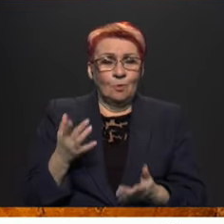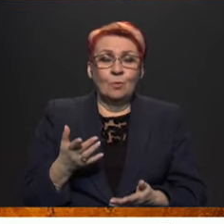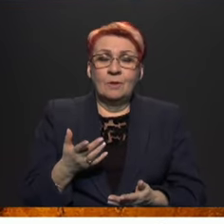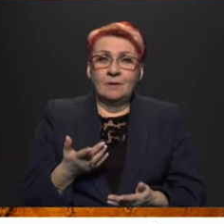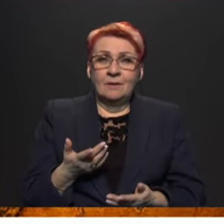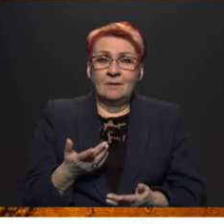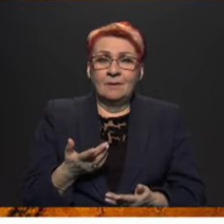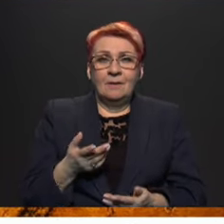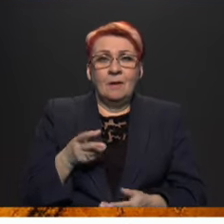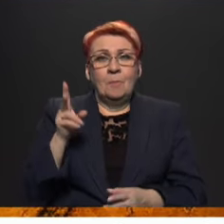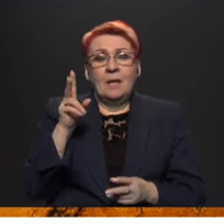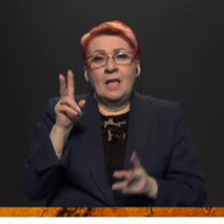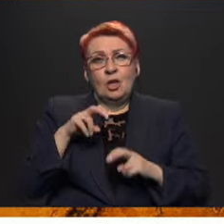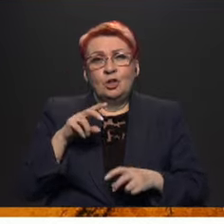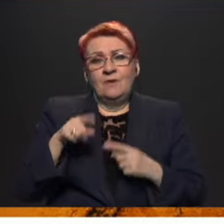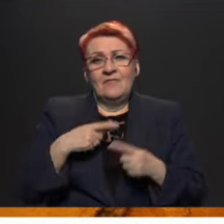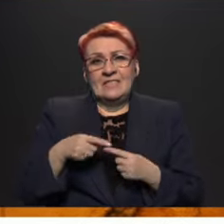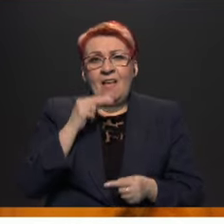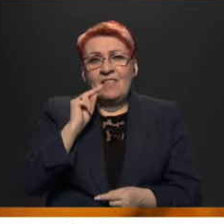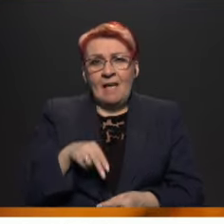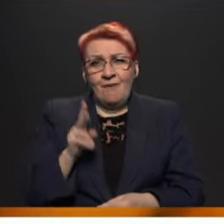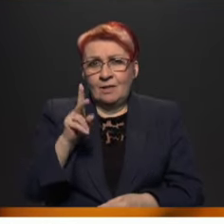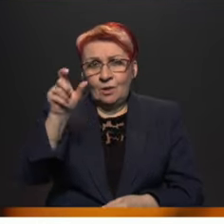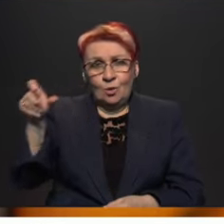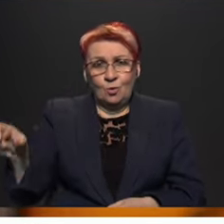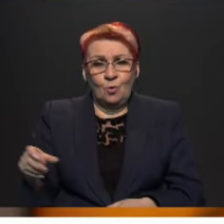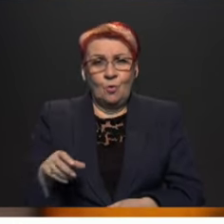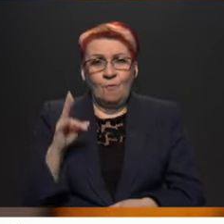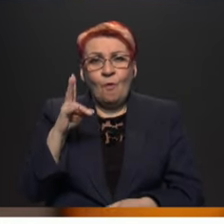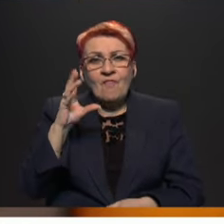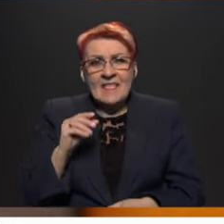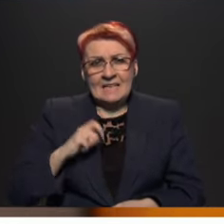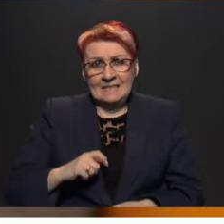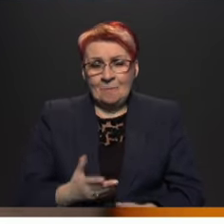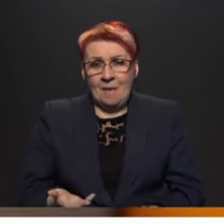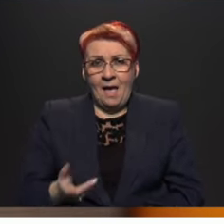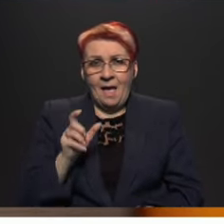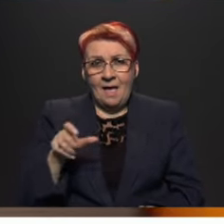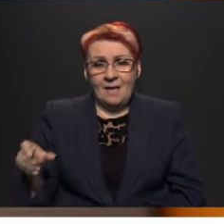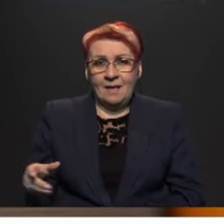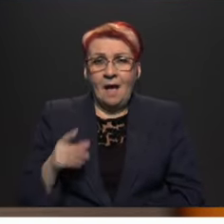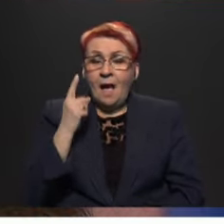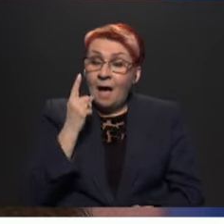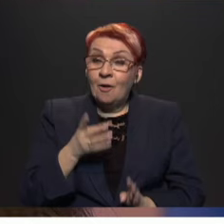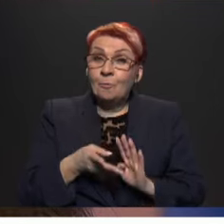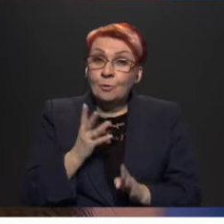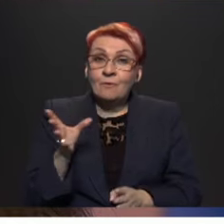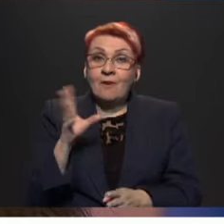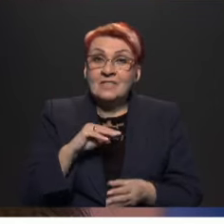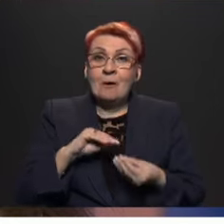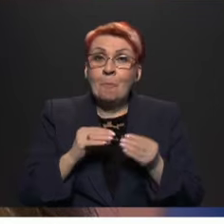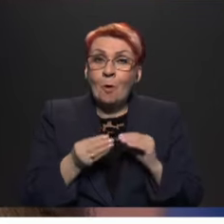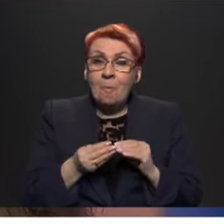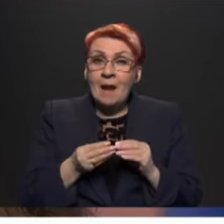оправдания, мы всегда ищем виноватых в том, что происходит вовне себя. А она, самое первое, во всех проблемах